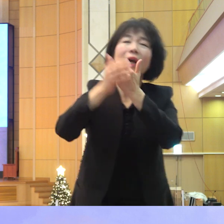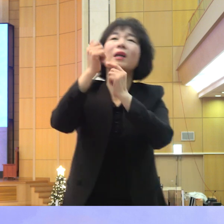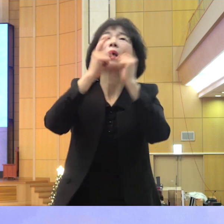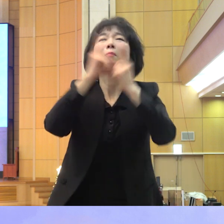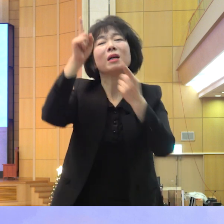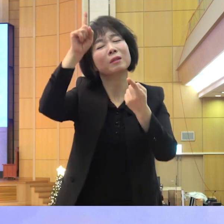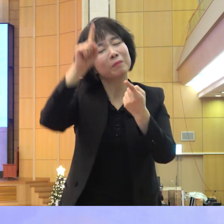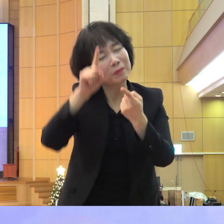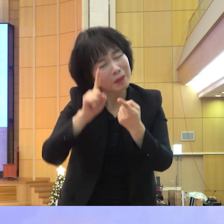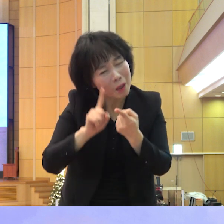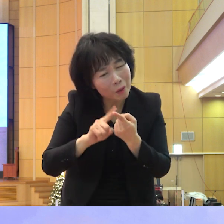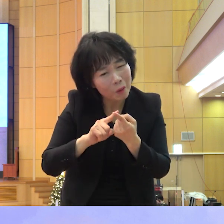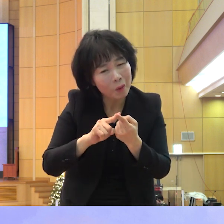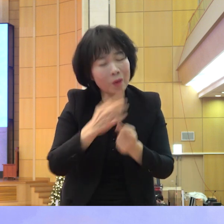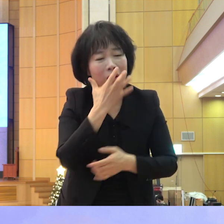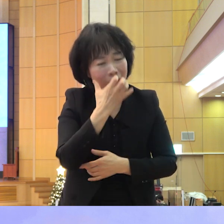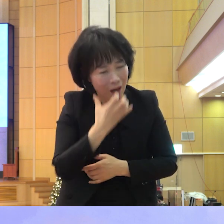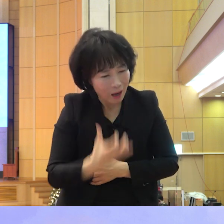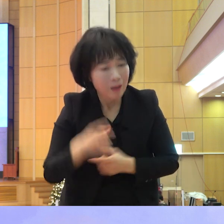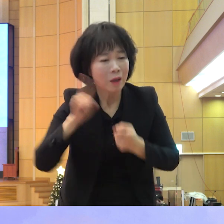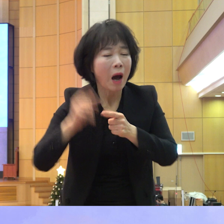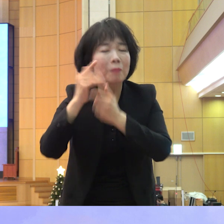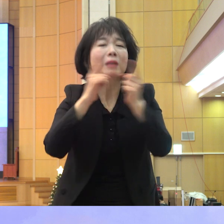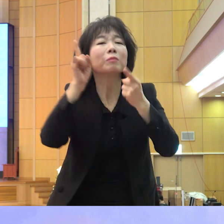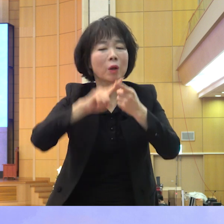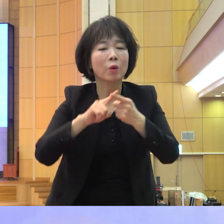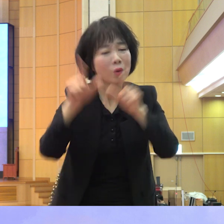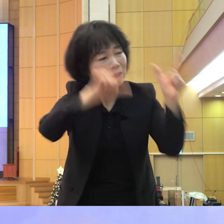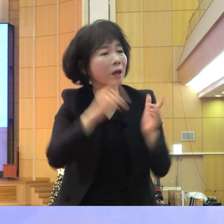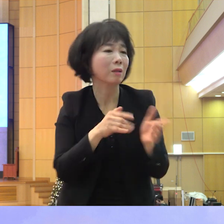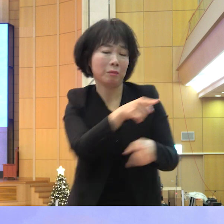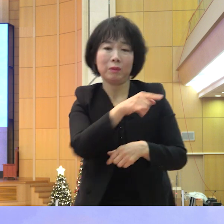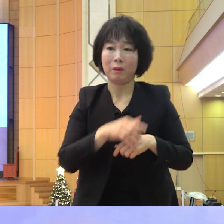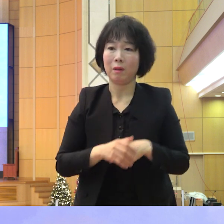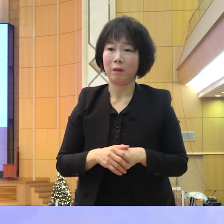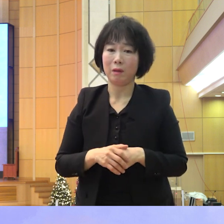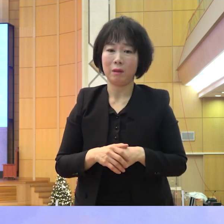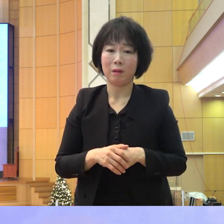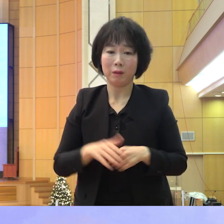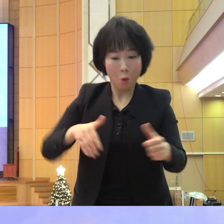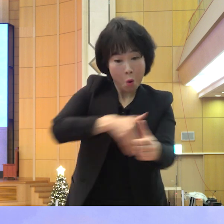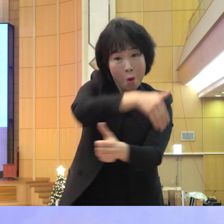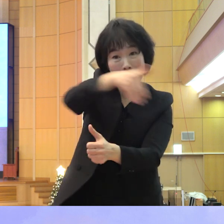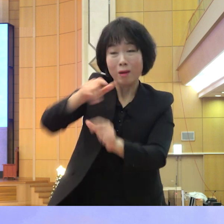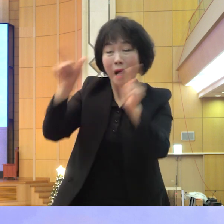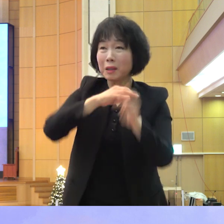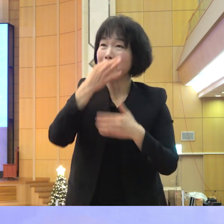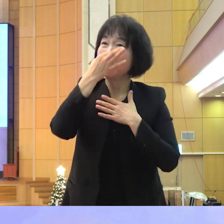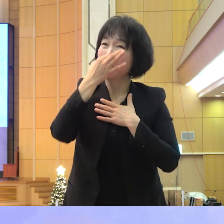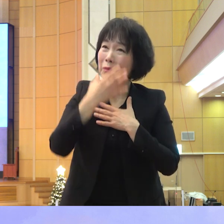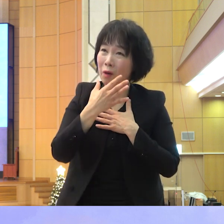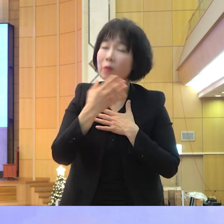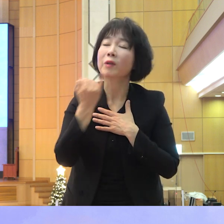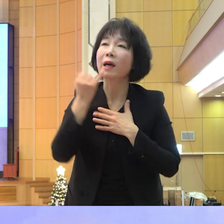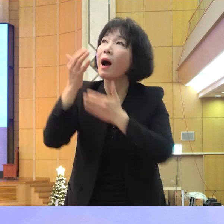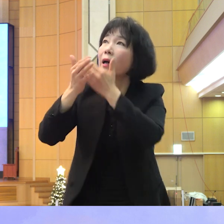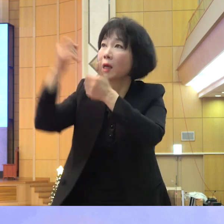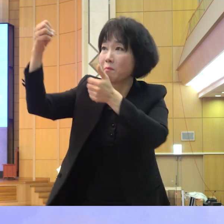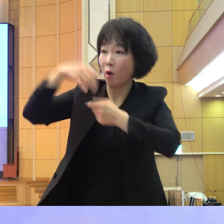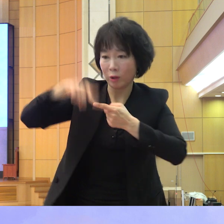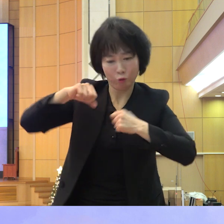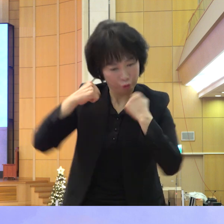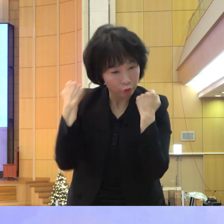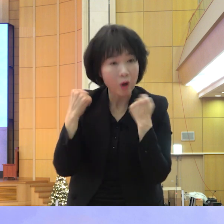말씀대로 그냥 가나안 땅에 사는 거예요. 가나안 땅에 사는 거예요. 살기가 힘들어도 그냥 그곳 사는 거예요. 하나님이 그곳